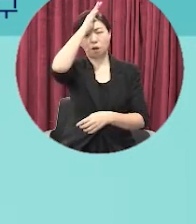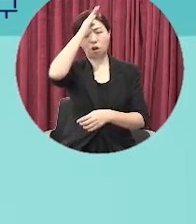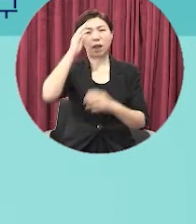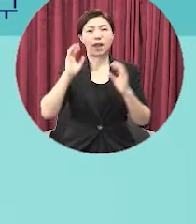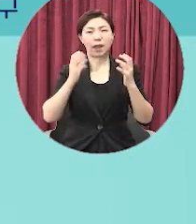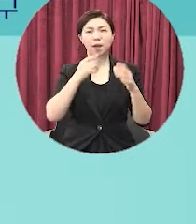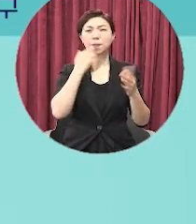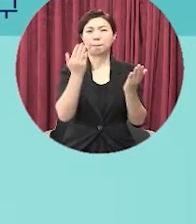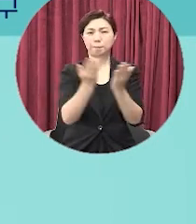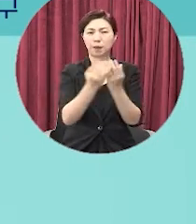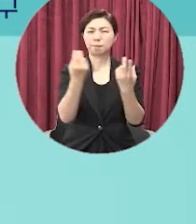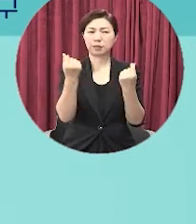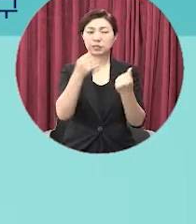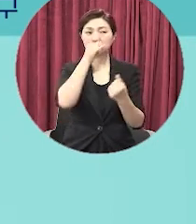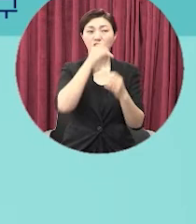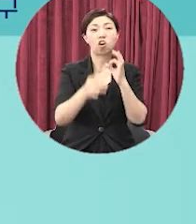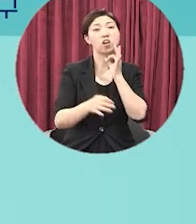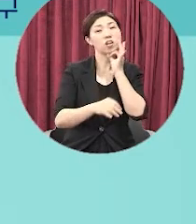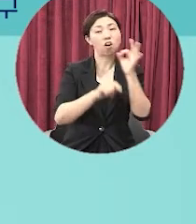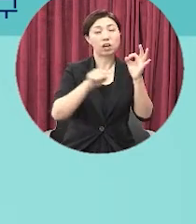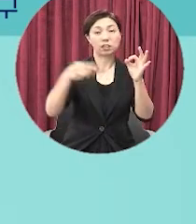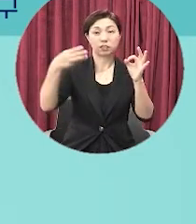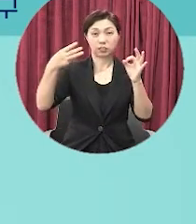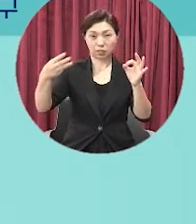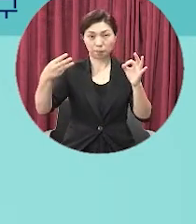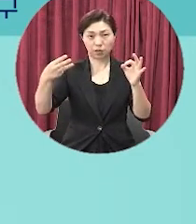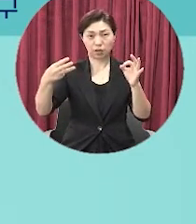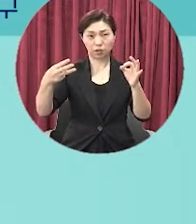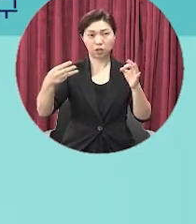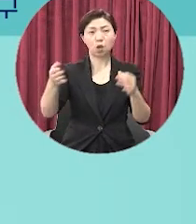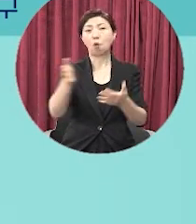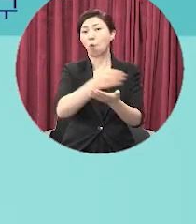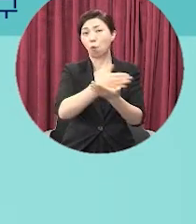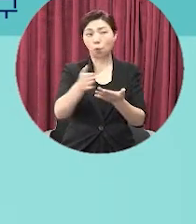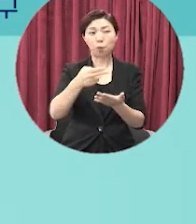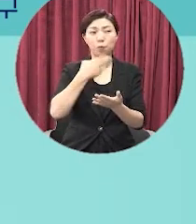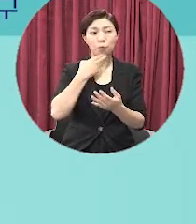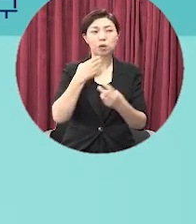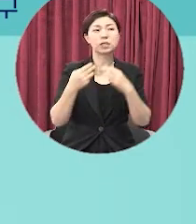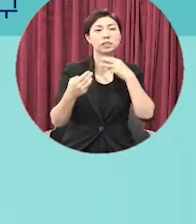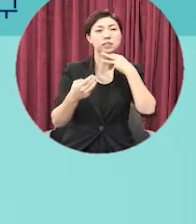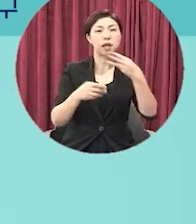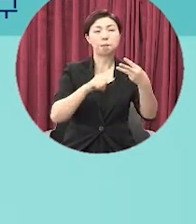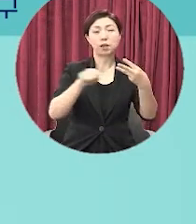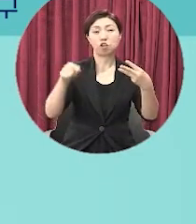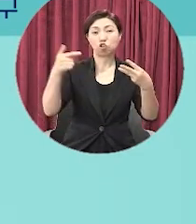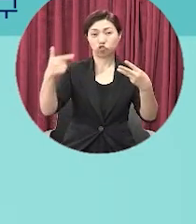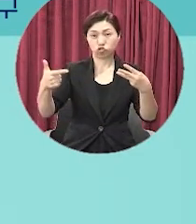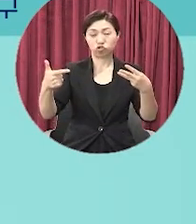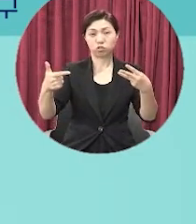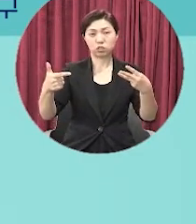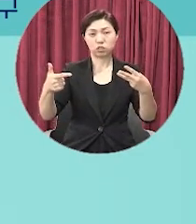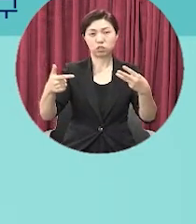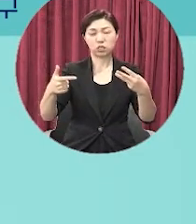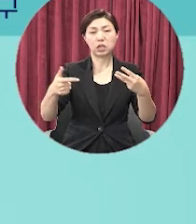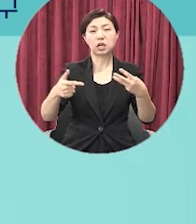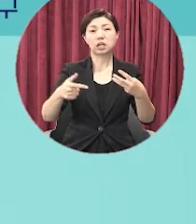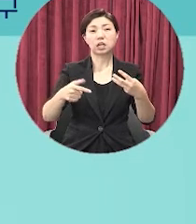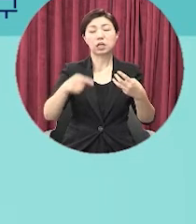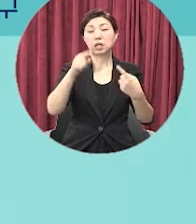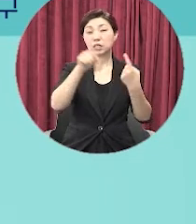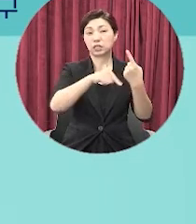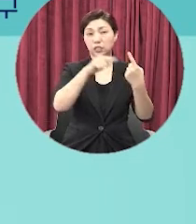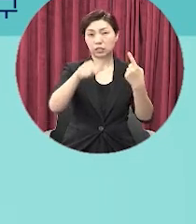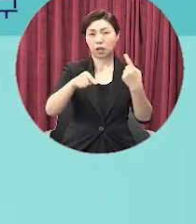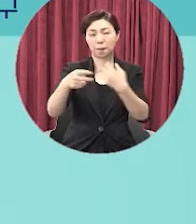나타났는데 0에서 3 3 4 2 구간은 없었고 3에서 6세 에서는 1인당 내원 일수가 어